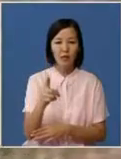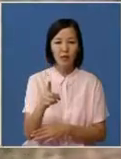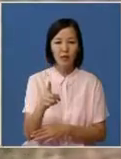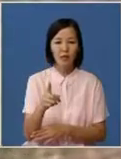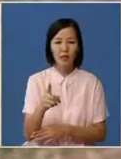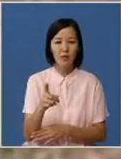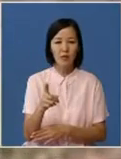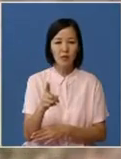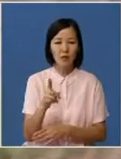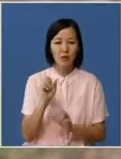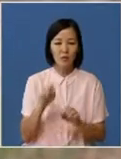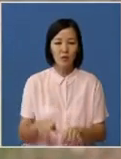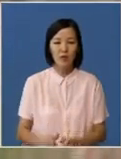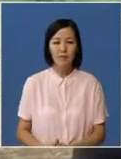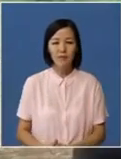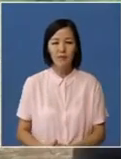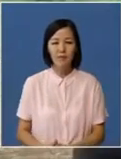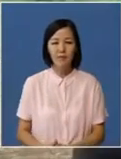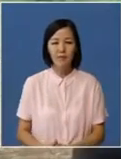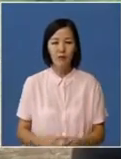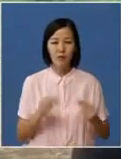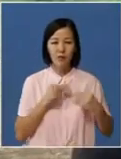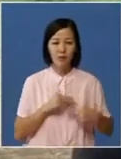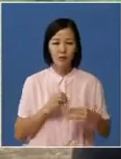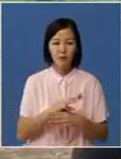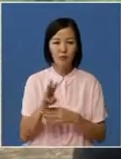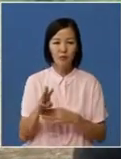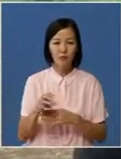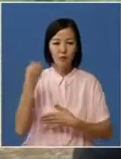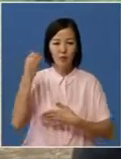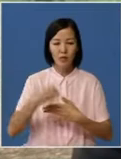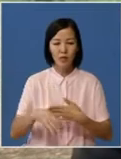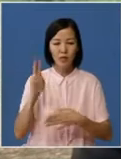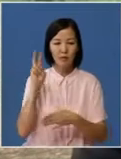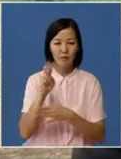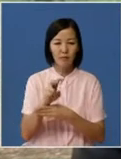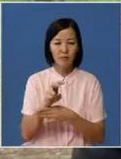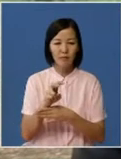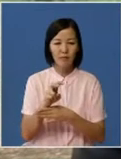аулап демалуына болады. Жұмыспен қамту орталығынан барып,